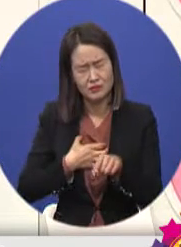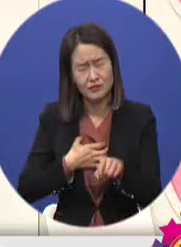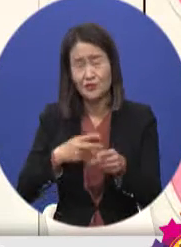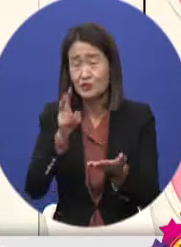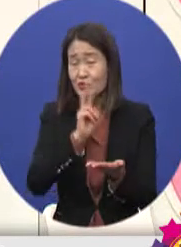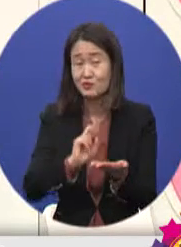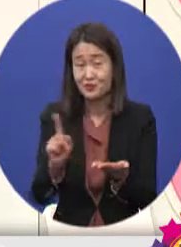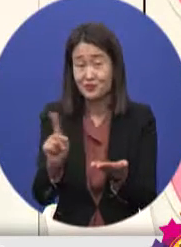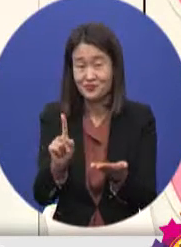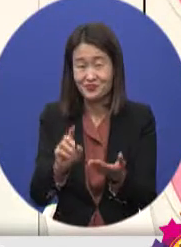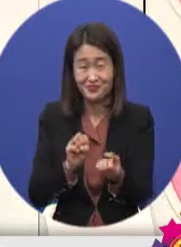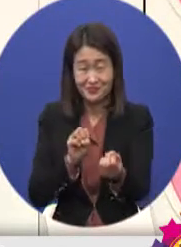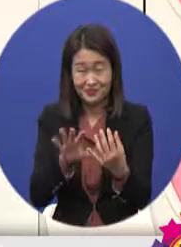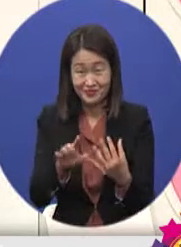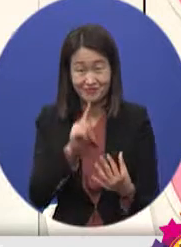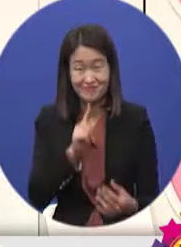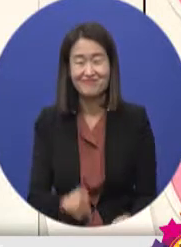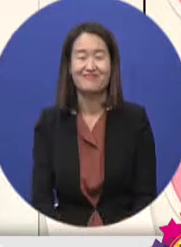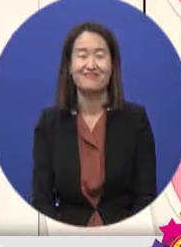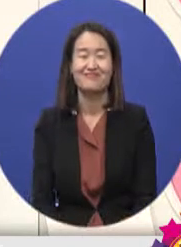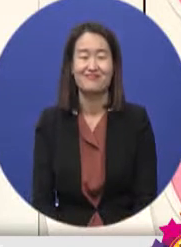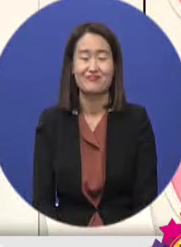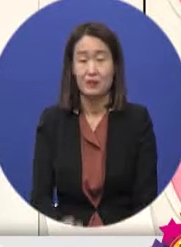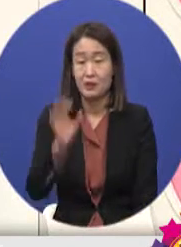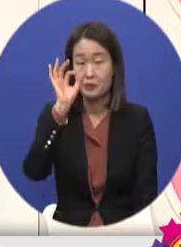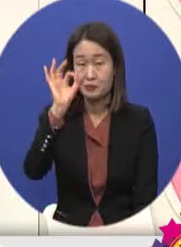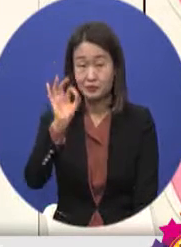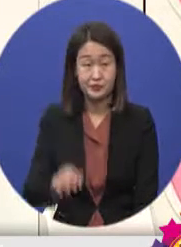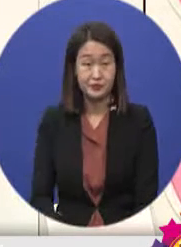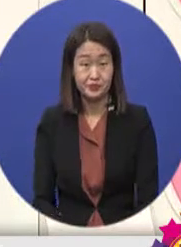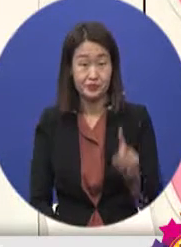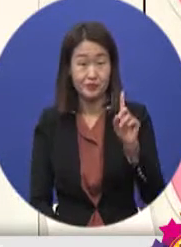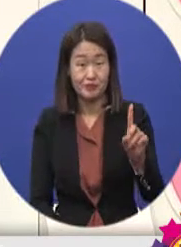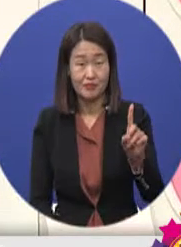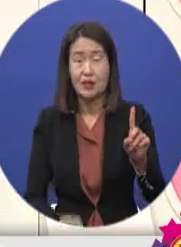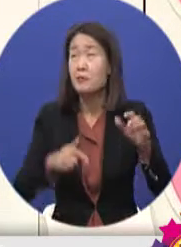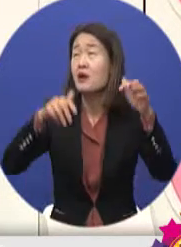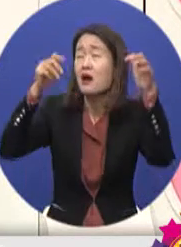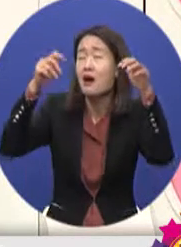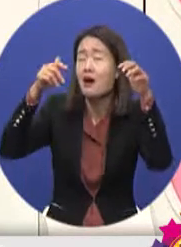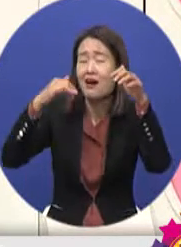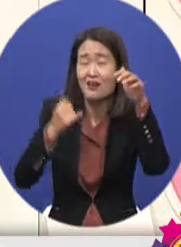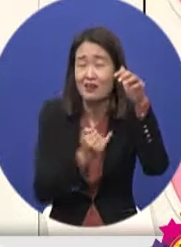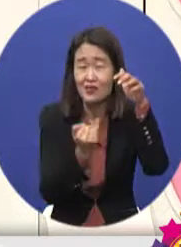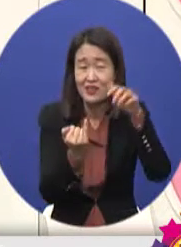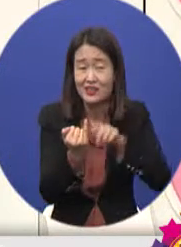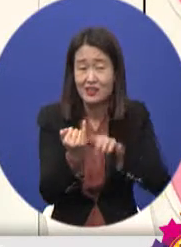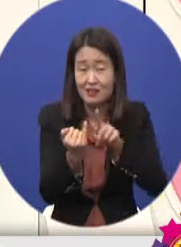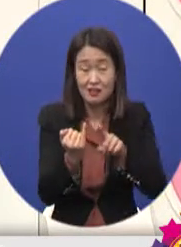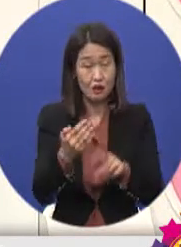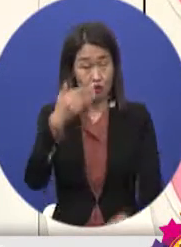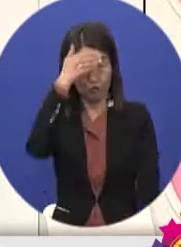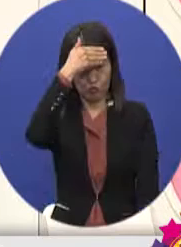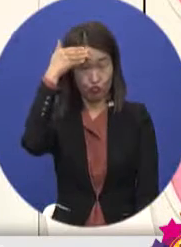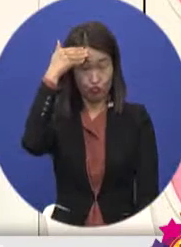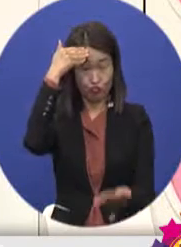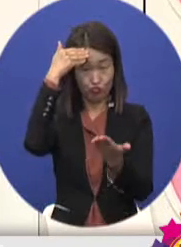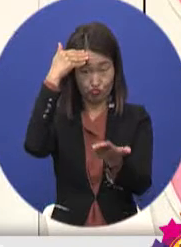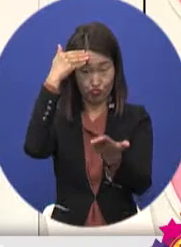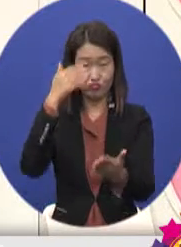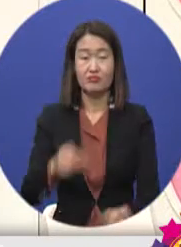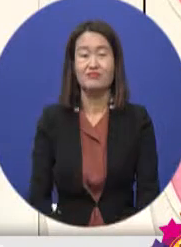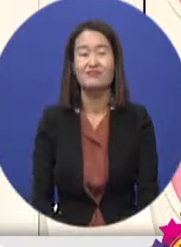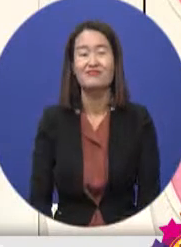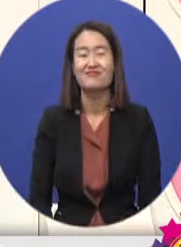노래는 무엇일까요? 하는 문제입니다. 자, 보기 드릴게요. 1번 빗속의 여인, 2번 젊은